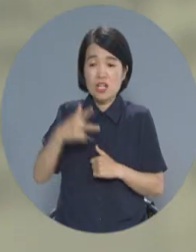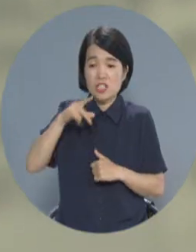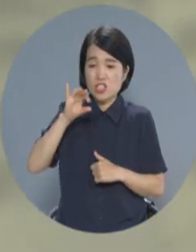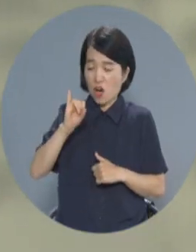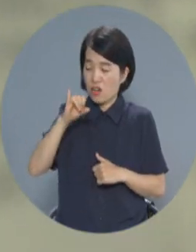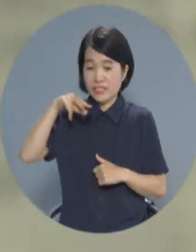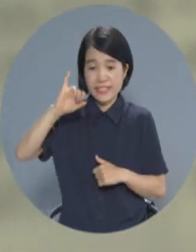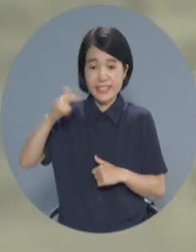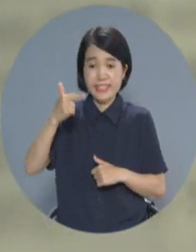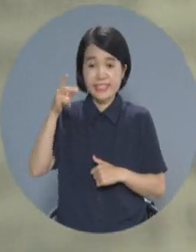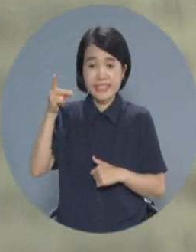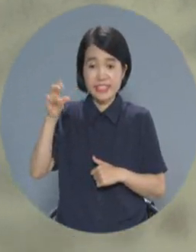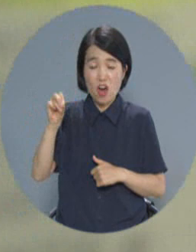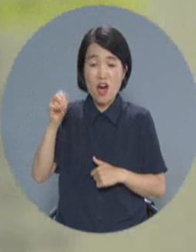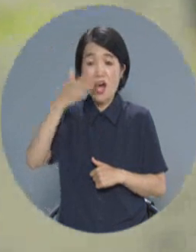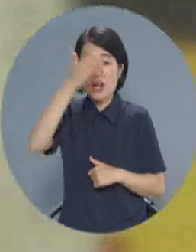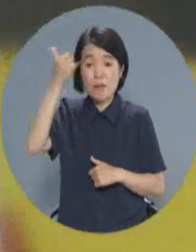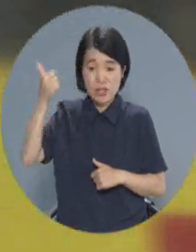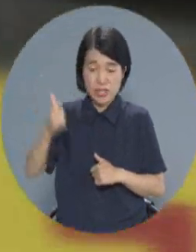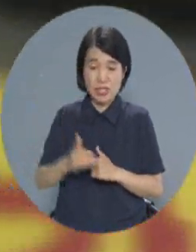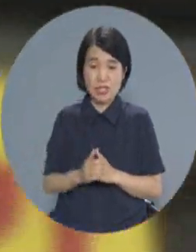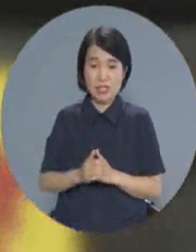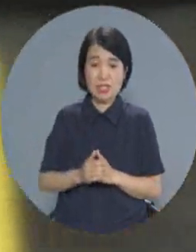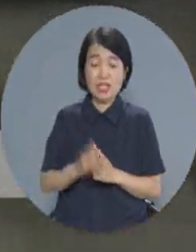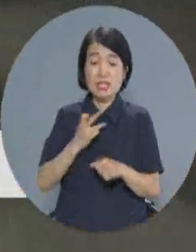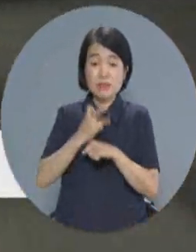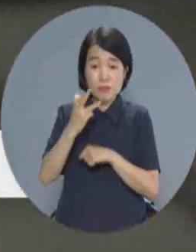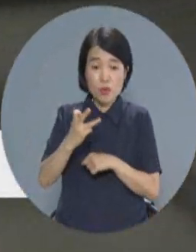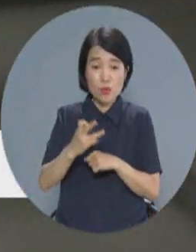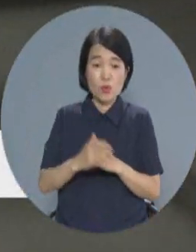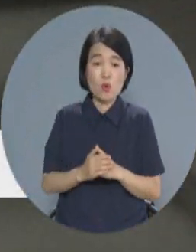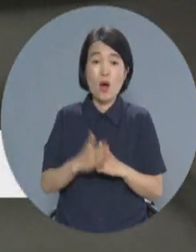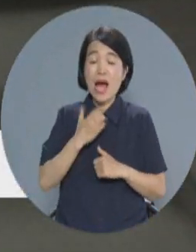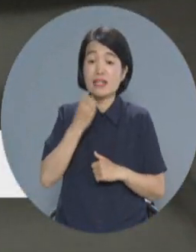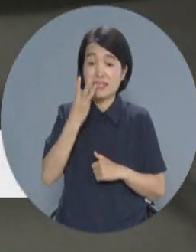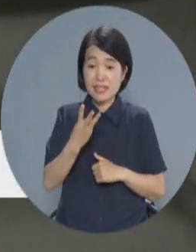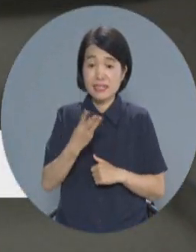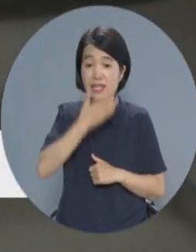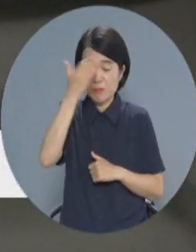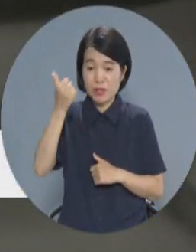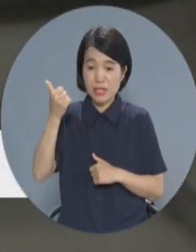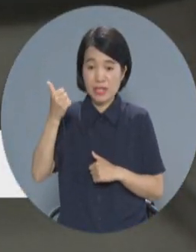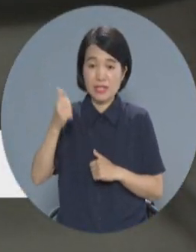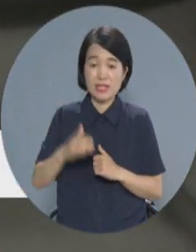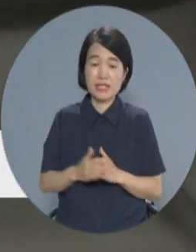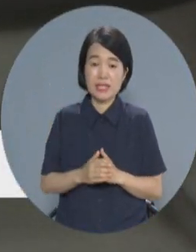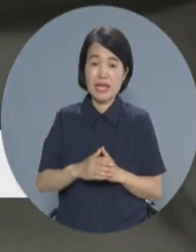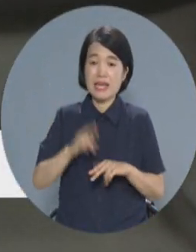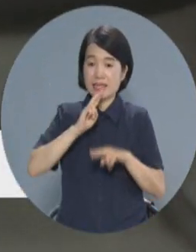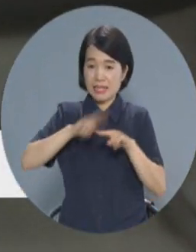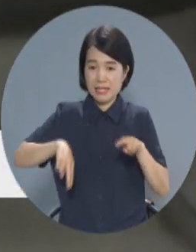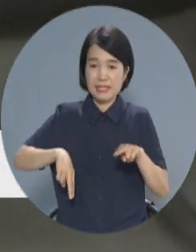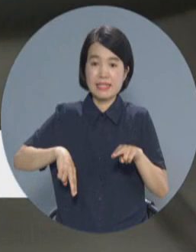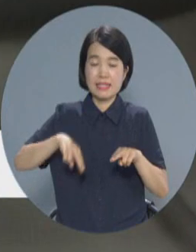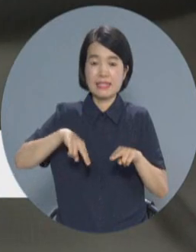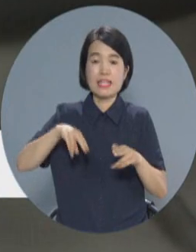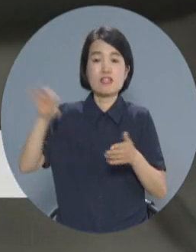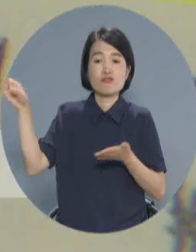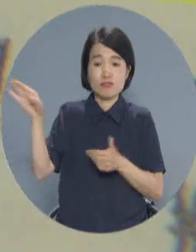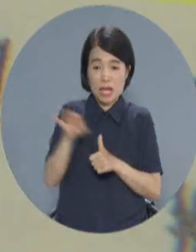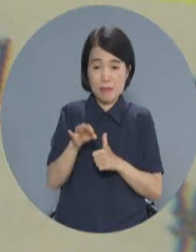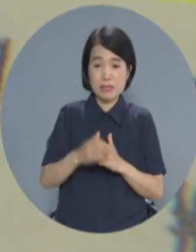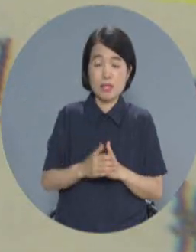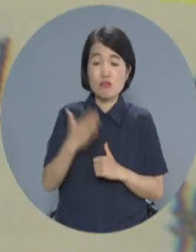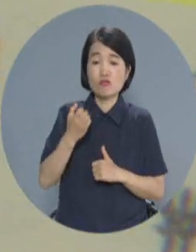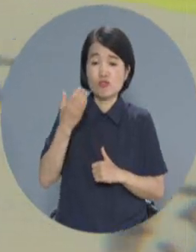할머니. 13년 뒤 올해 93이 된 정신영 할머니가 후생연금 탈퇴 수당을 받았습니다.